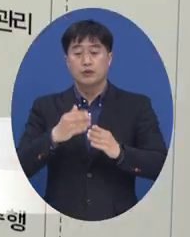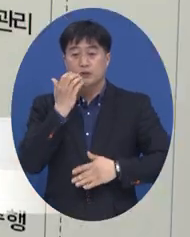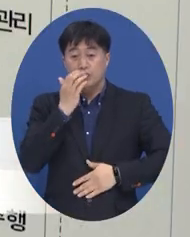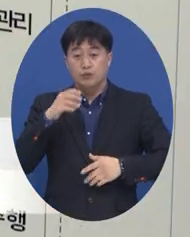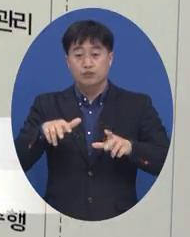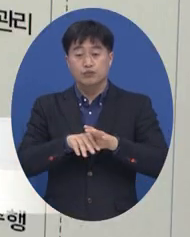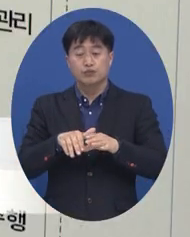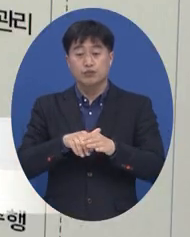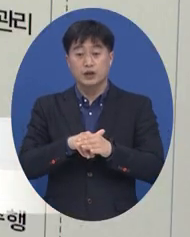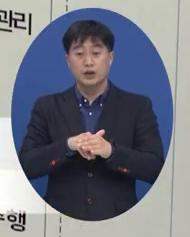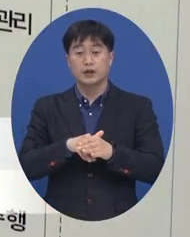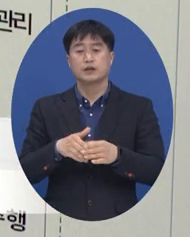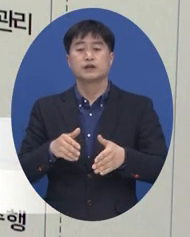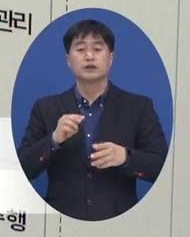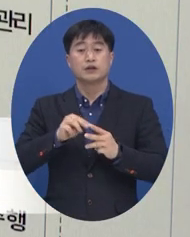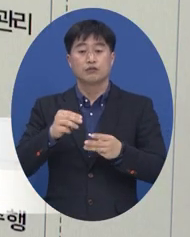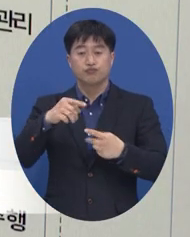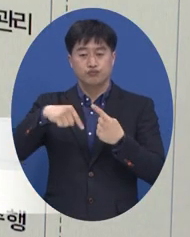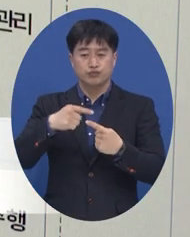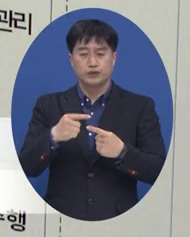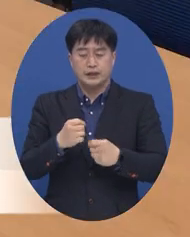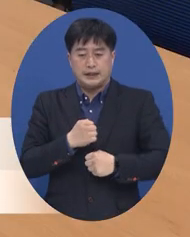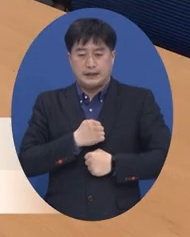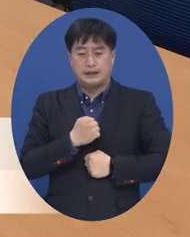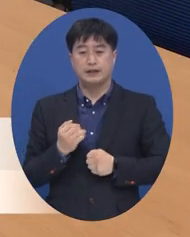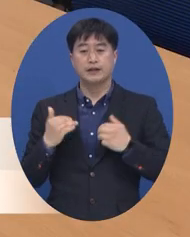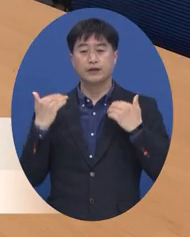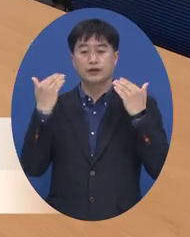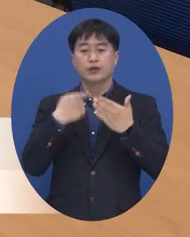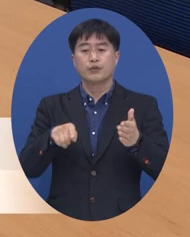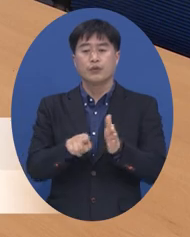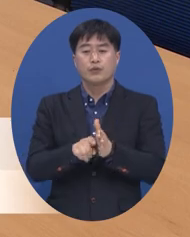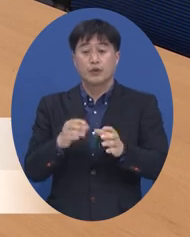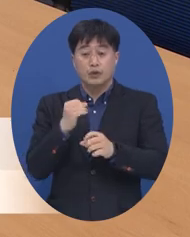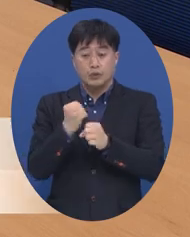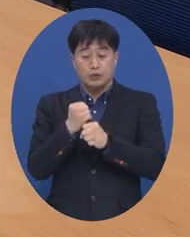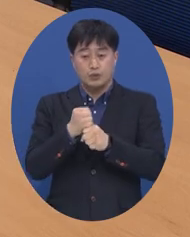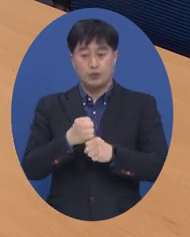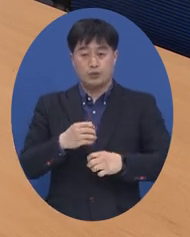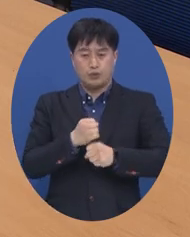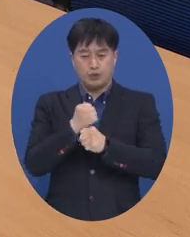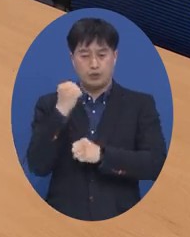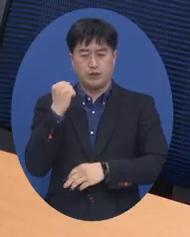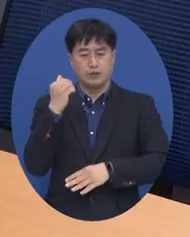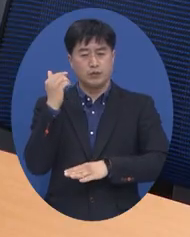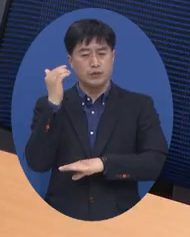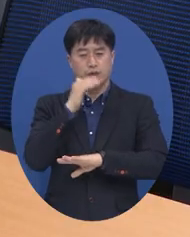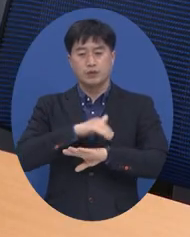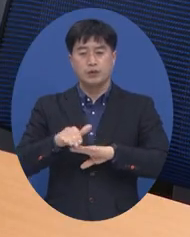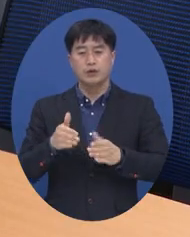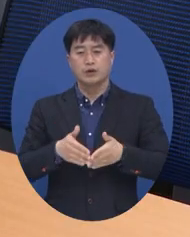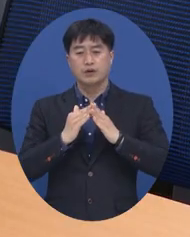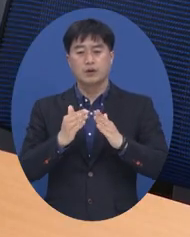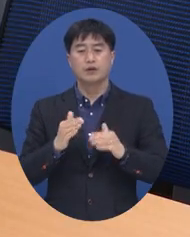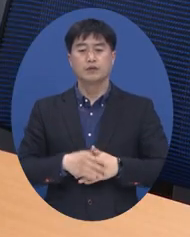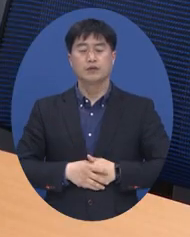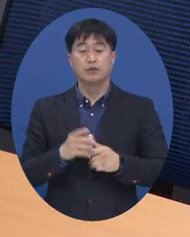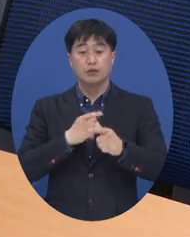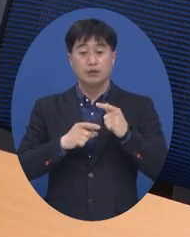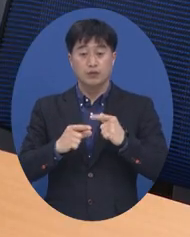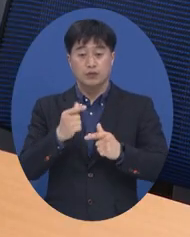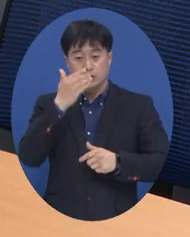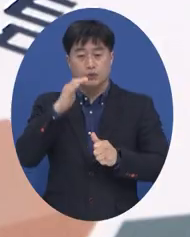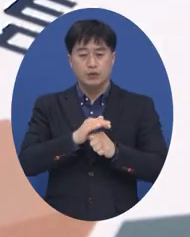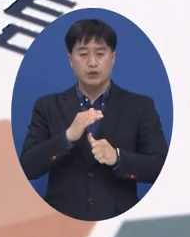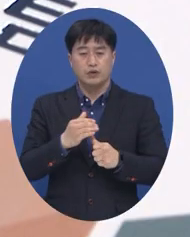성문화센터 운영 등으로 청소년의 안전한 성장을 위한 종합 플랫폼을 구축할 예정입니다. 더불어 경기도는